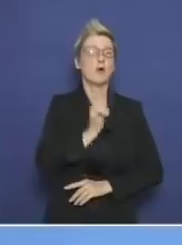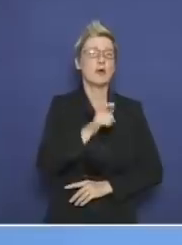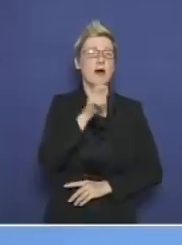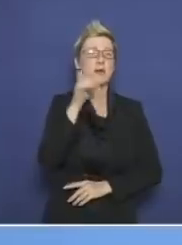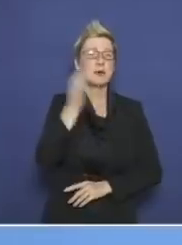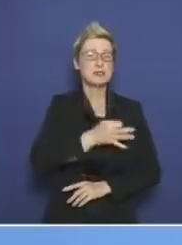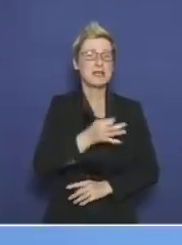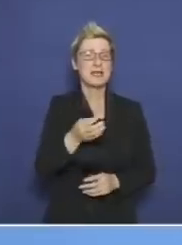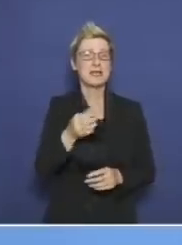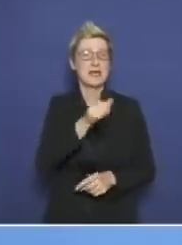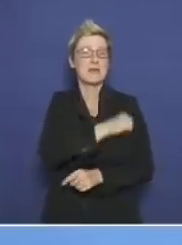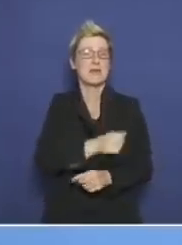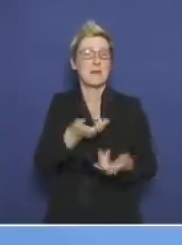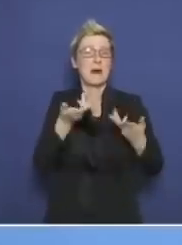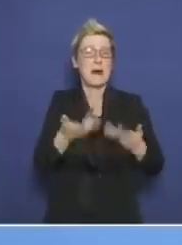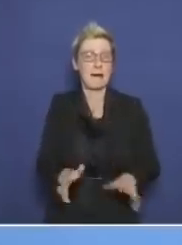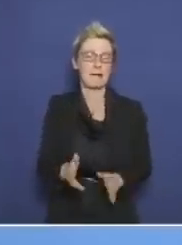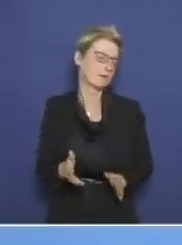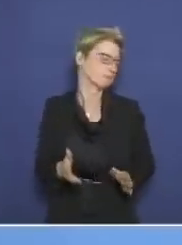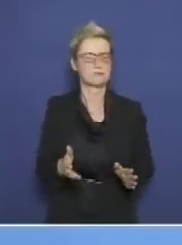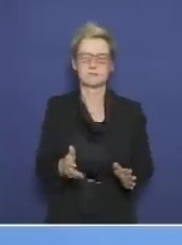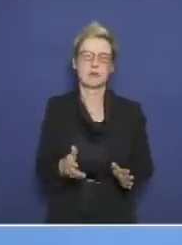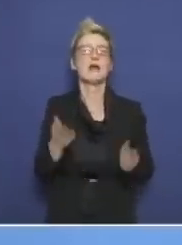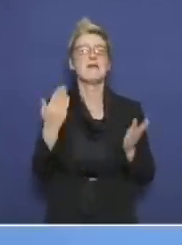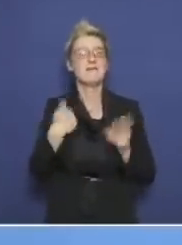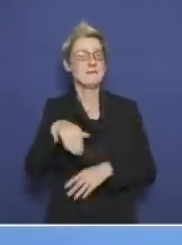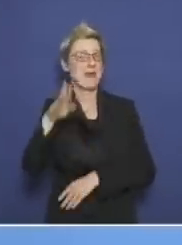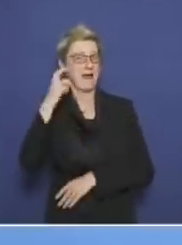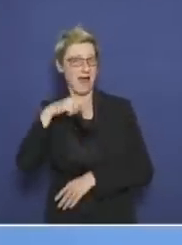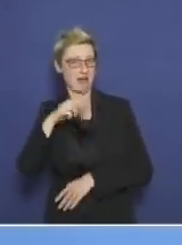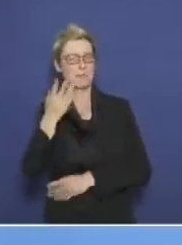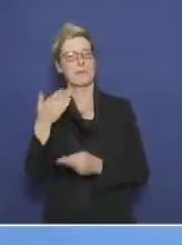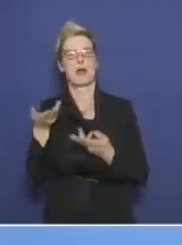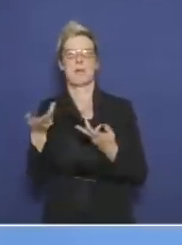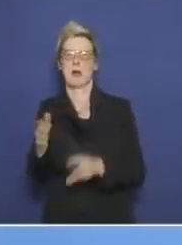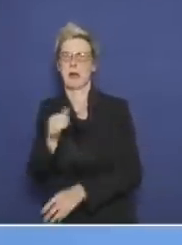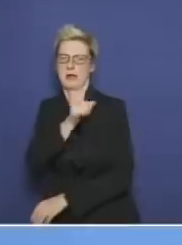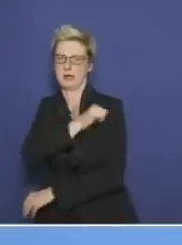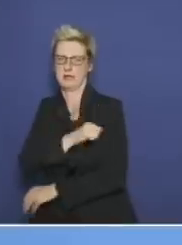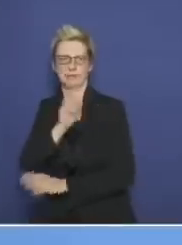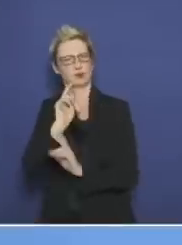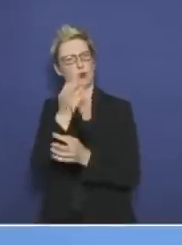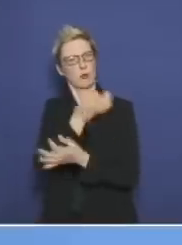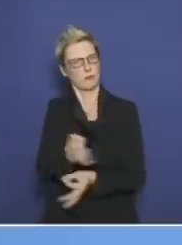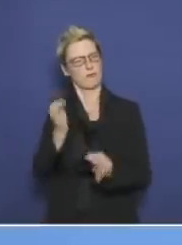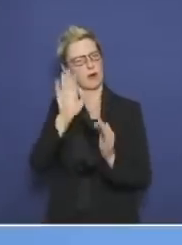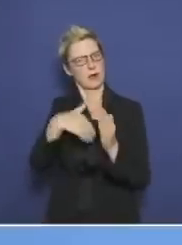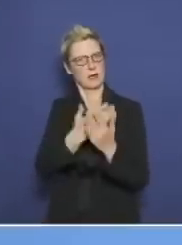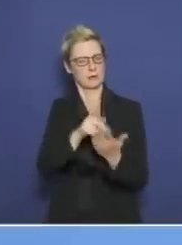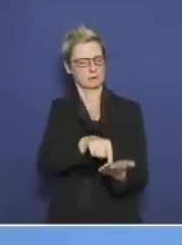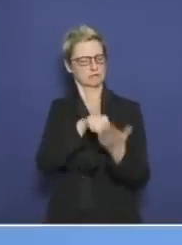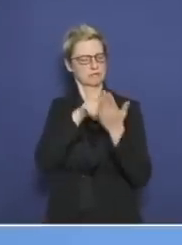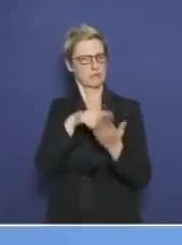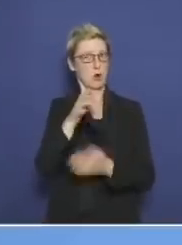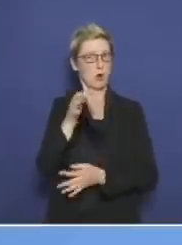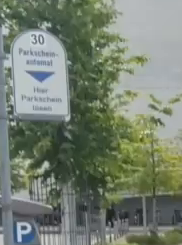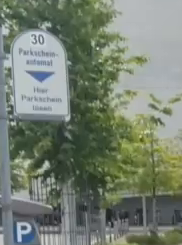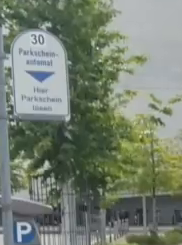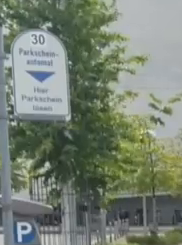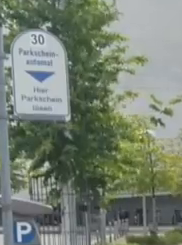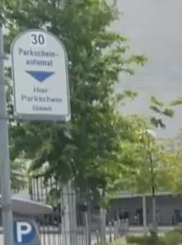Auch, also die Impfbereitschaft ist umso höher, desto älter. Das sehen wir in allen Umfragen. Das sehen wir im Übrigen ja auch durchaus bei den Impfungen selbst, auch in anderen